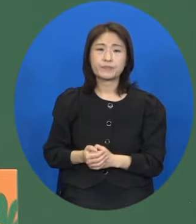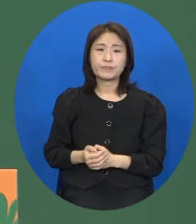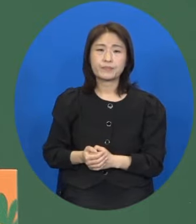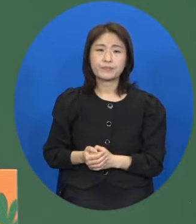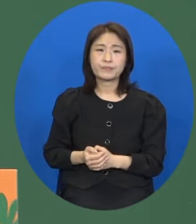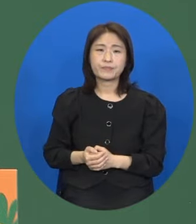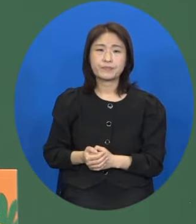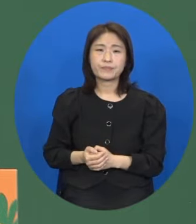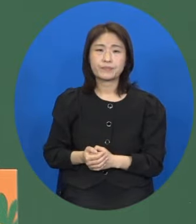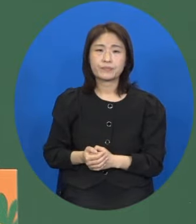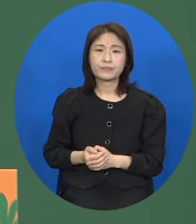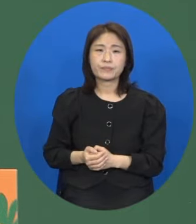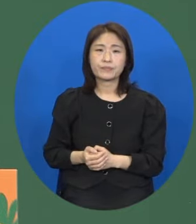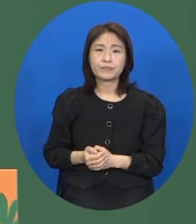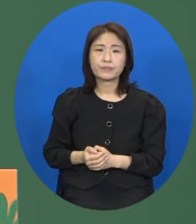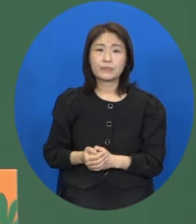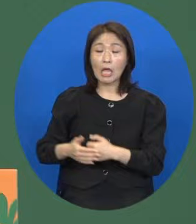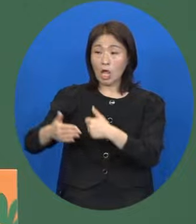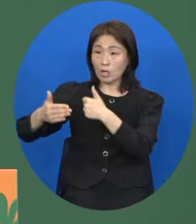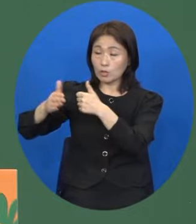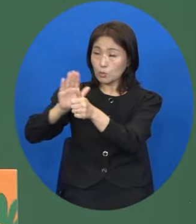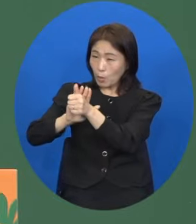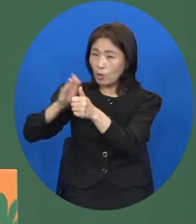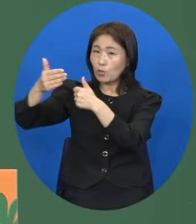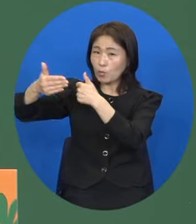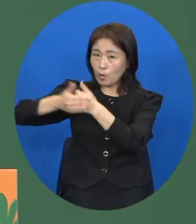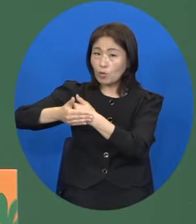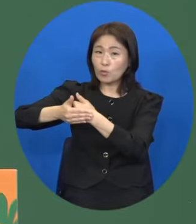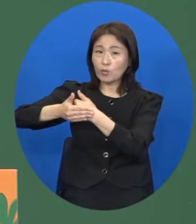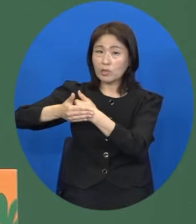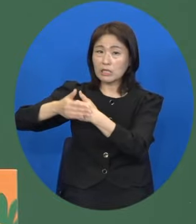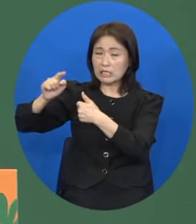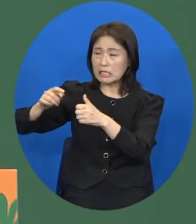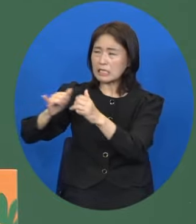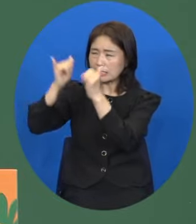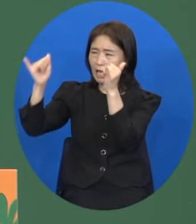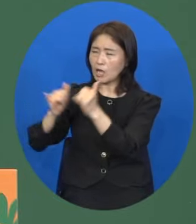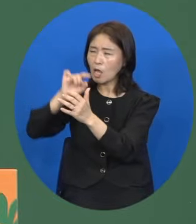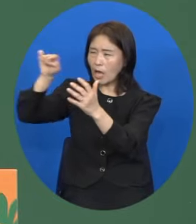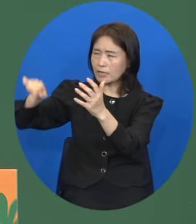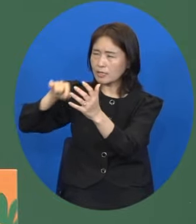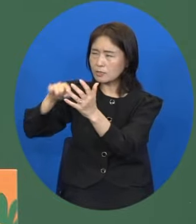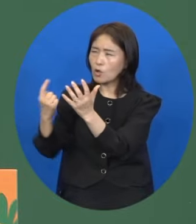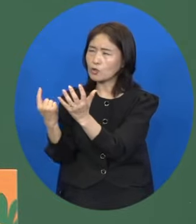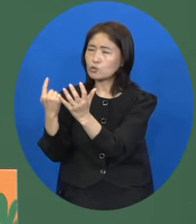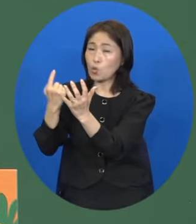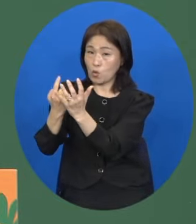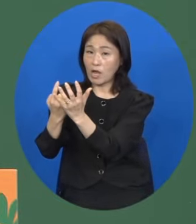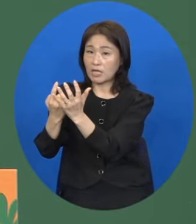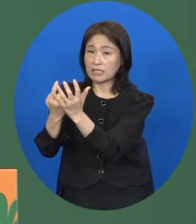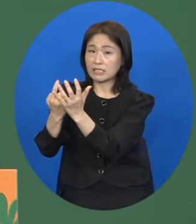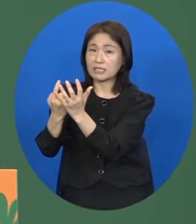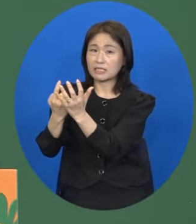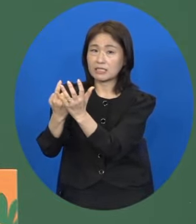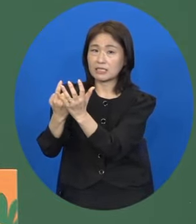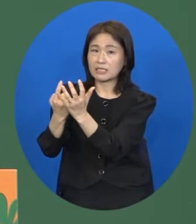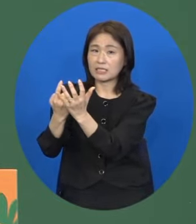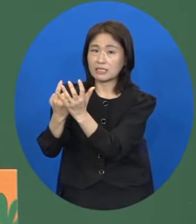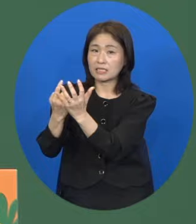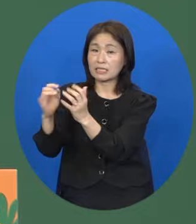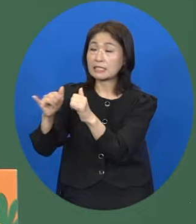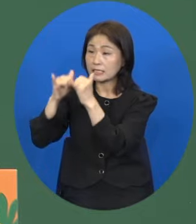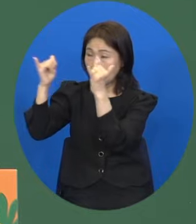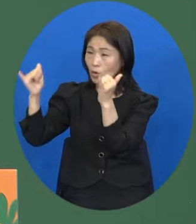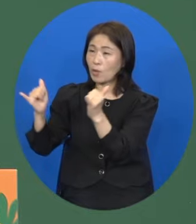되어줘야 합니다. 누군가에게 도움을 받고 주는 사회적 존재로 우리들의 부족함을 함께 채우며 나아가는 사회적 존재가